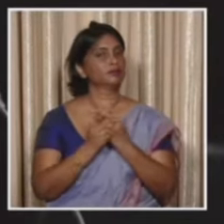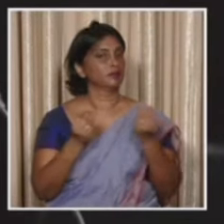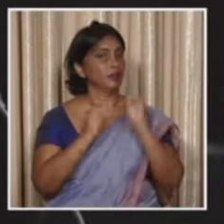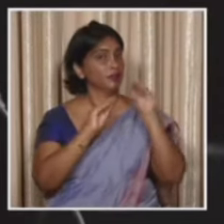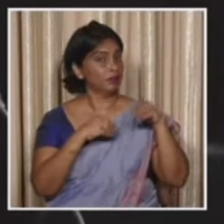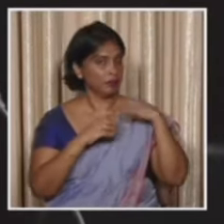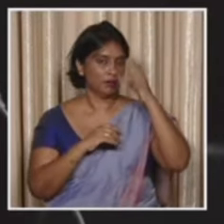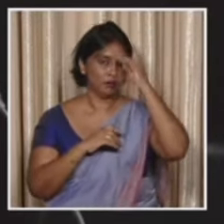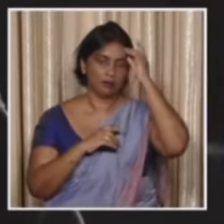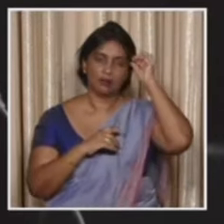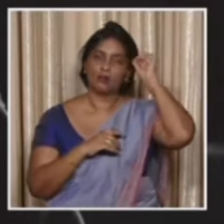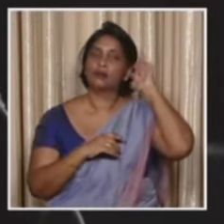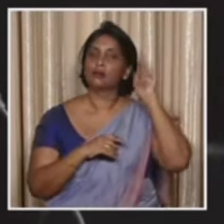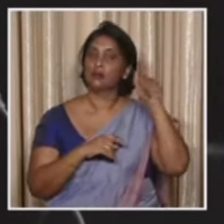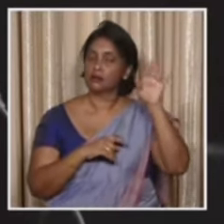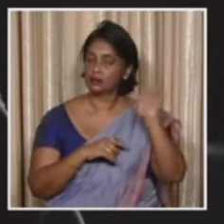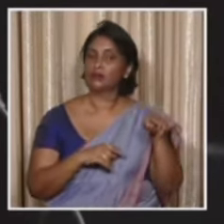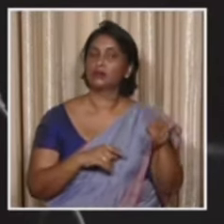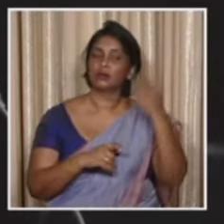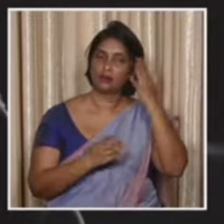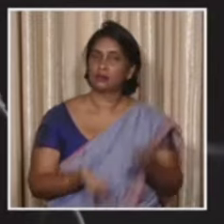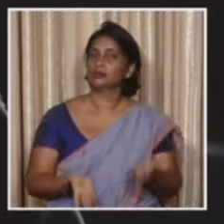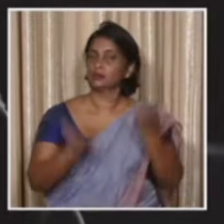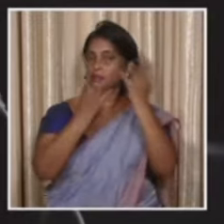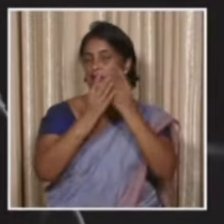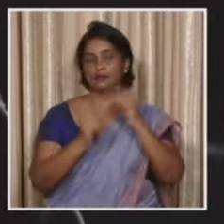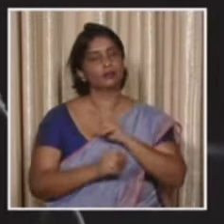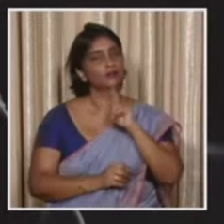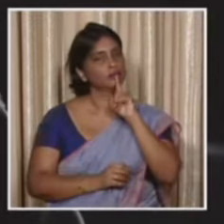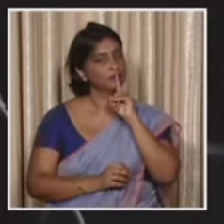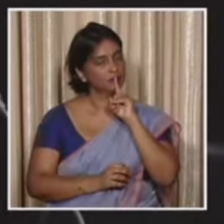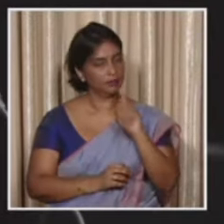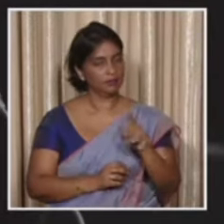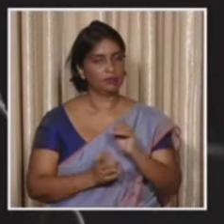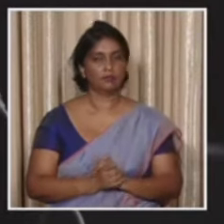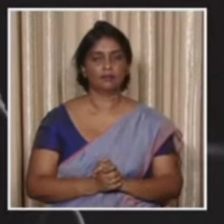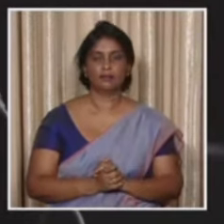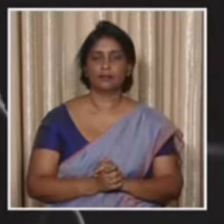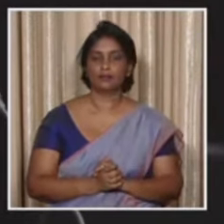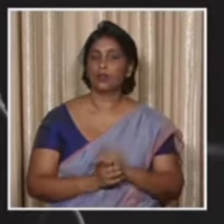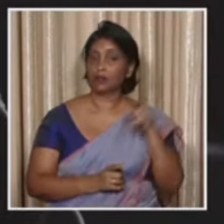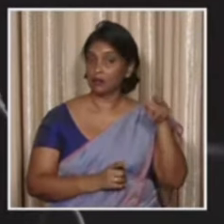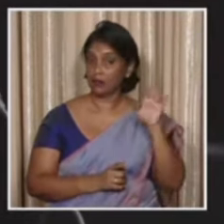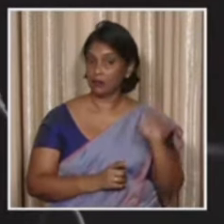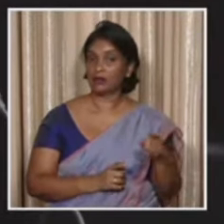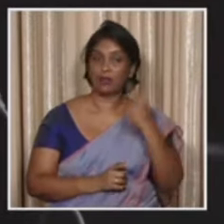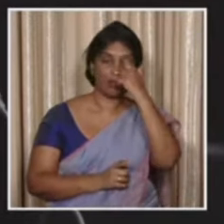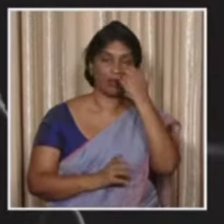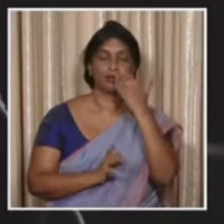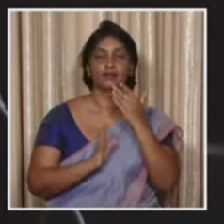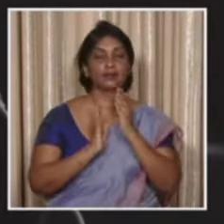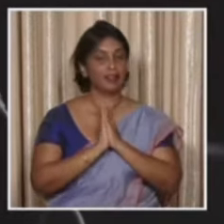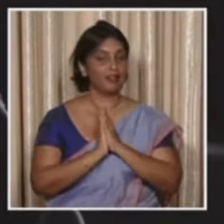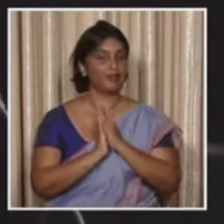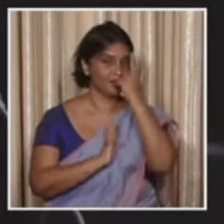දීලා තිබෙනවා. එතුමාටත් නිවන් සුව අත්වේවායි කියලා ප්‍රාර්ථනා කරමේ. විශේෂයෙන්ම එතුමා ක්‍රිස්තියානි ආගමේ